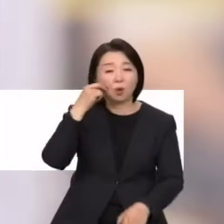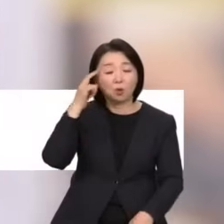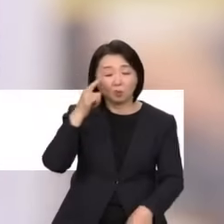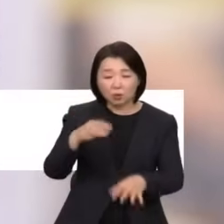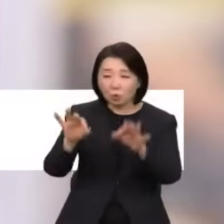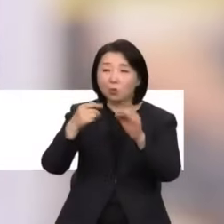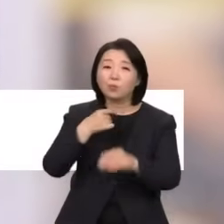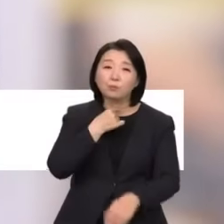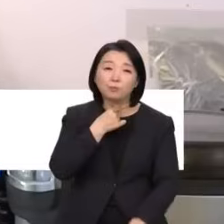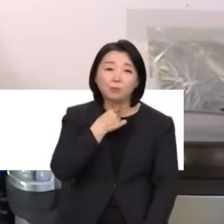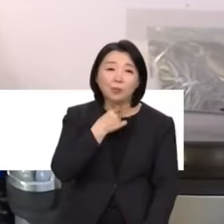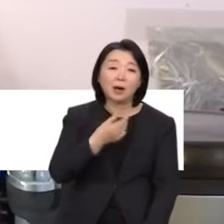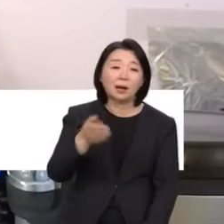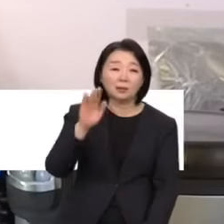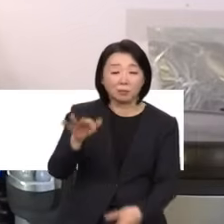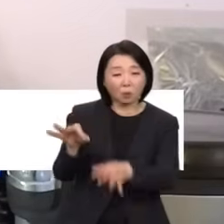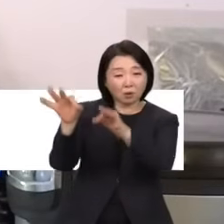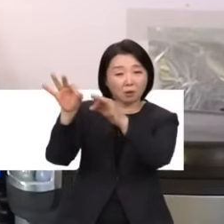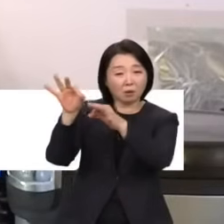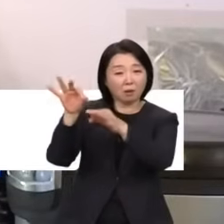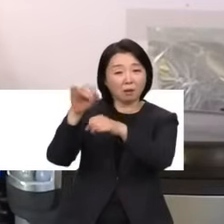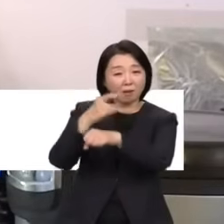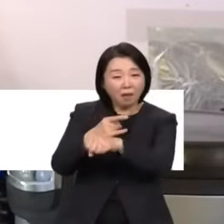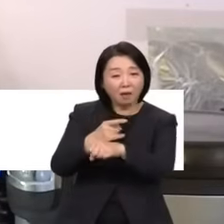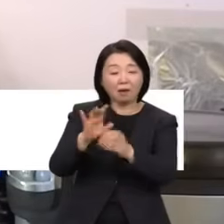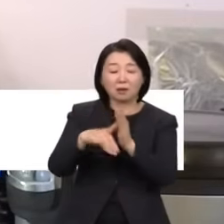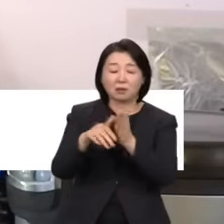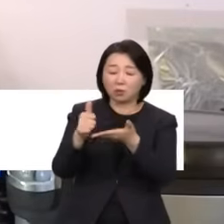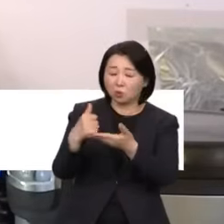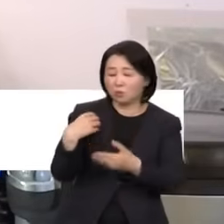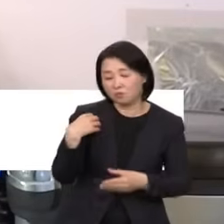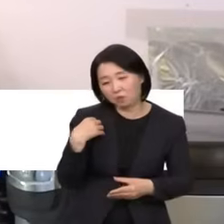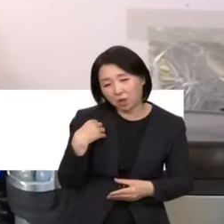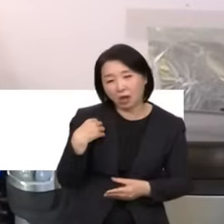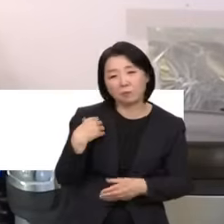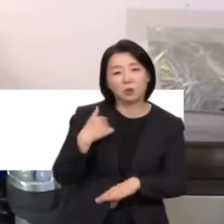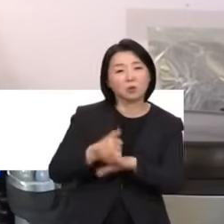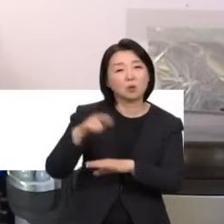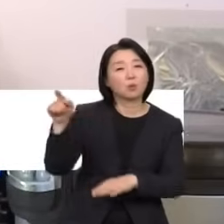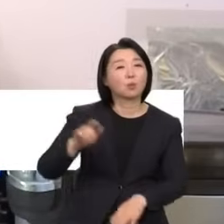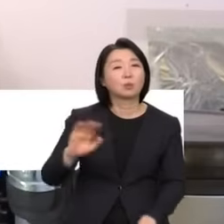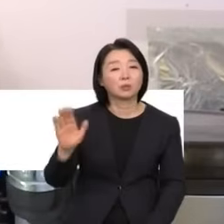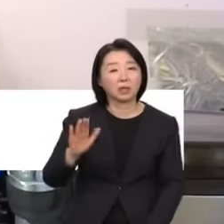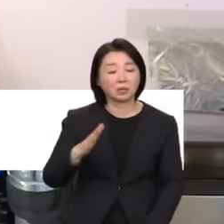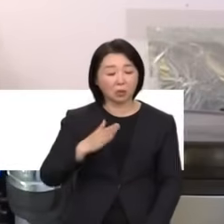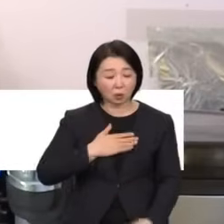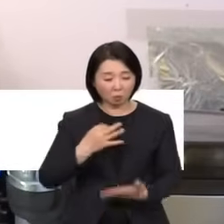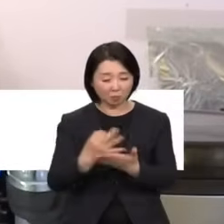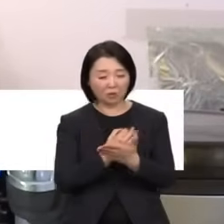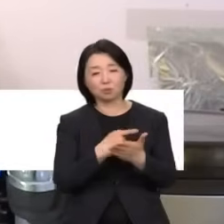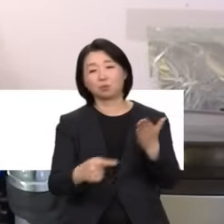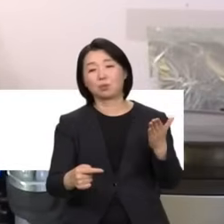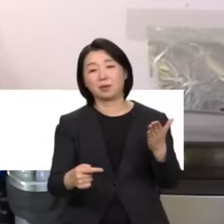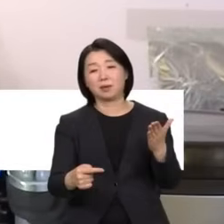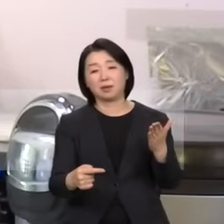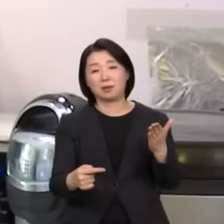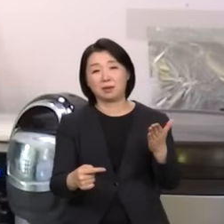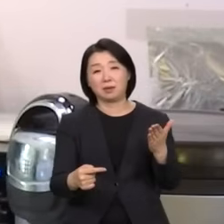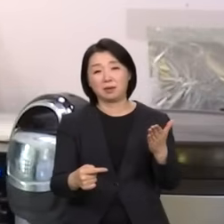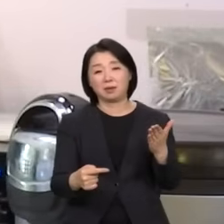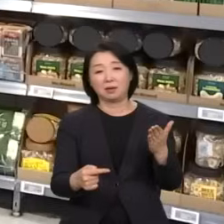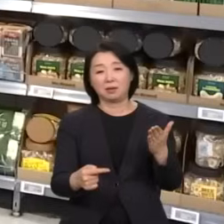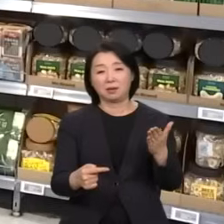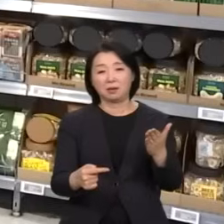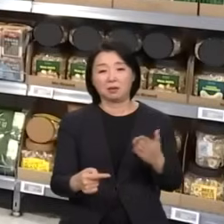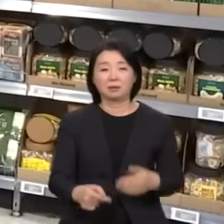올리고 싶은데 올리면 손님들이 부담스러워서 발길이 끊기면 결국은 매출 저하로 떨어지니까